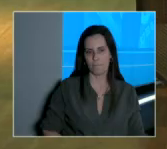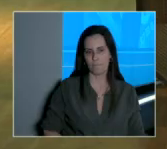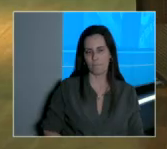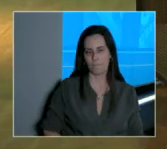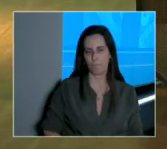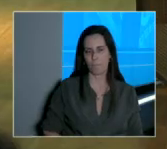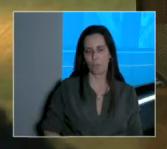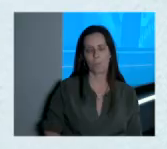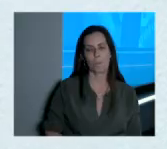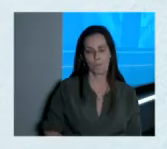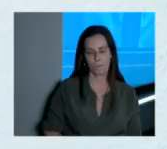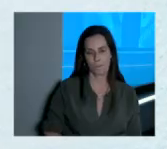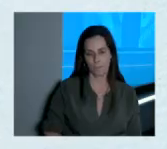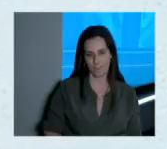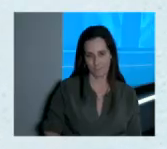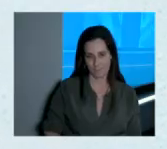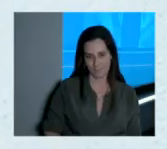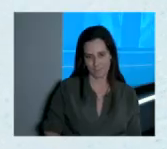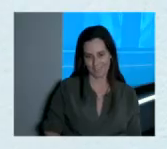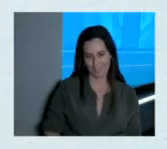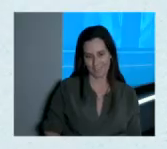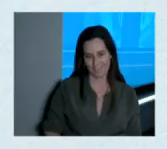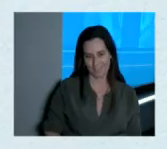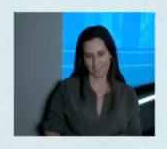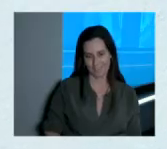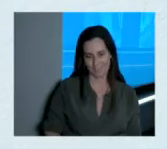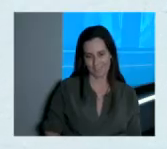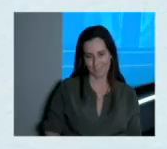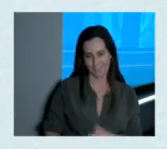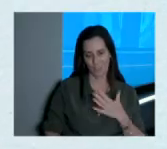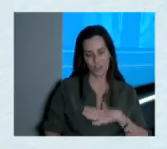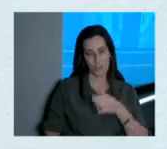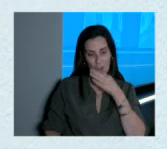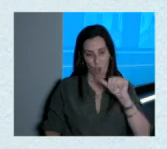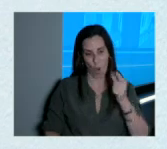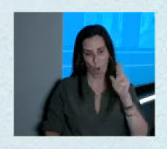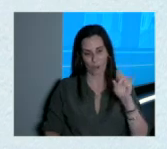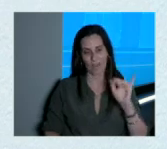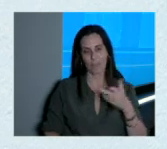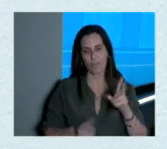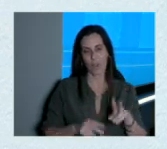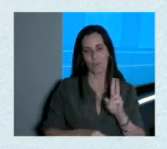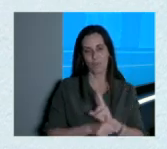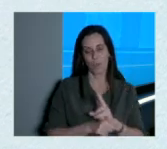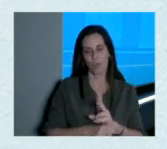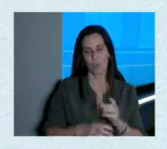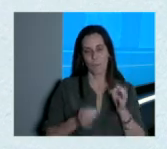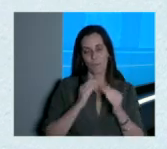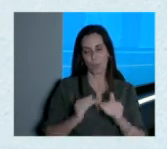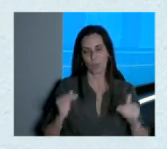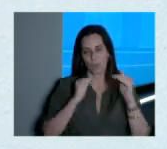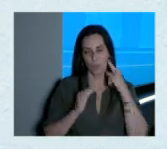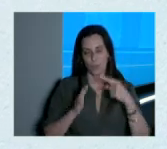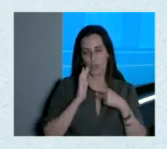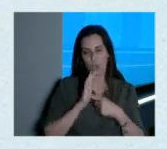אנחנו לשאלה הבאה. שלום, אני אורין אדם מכיתה ת' 2, ואני רוצה לשאול כיצד ניתן להבטיח שהרכב בית המשפט העליון